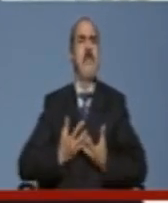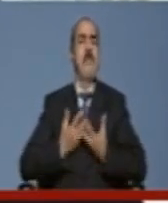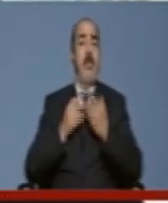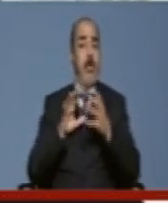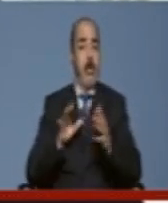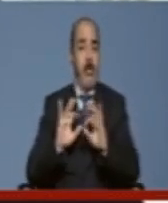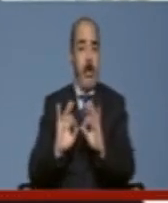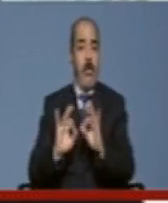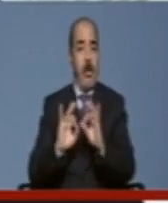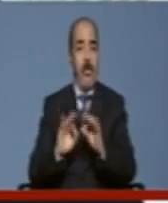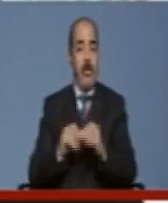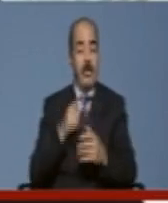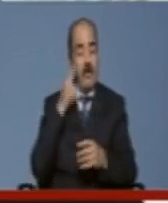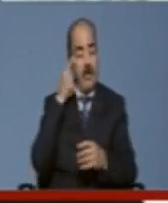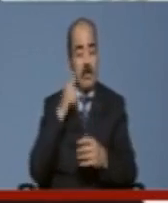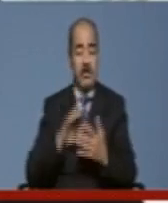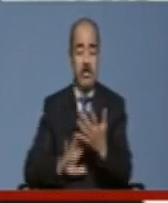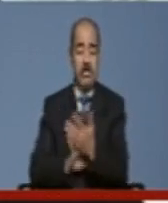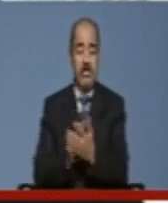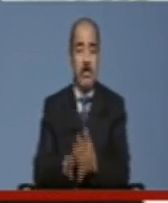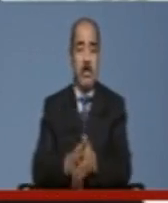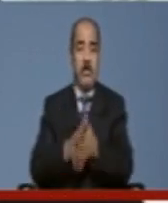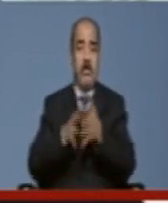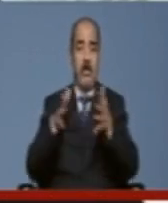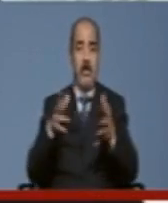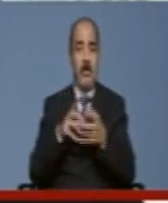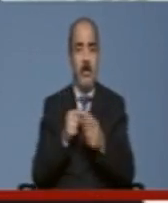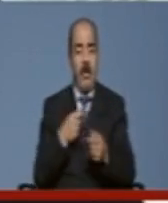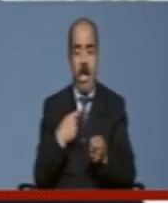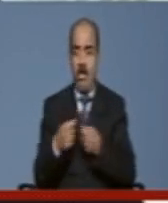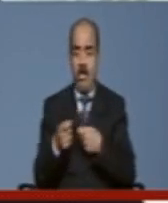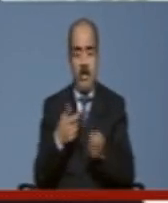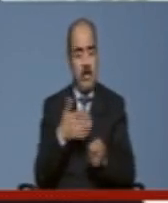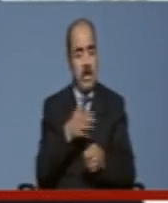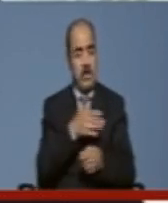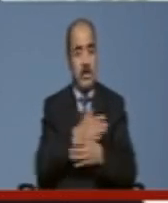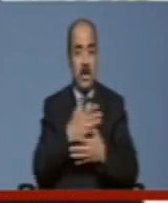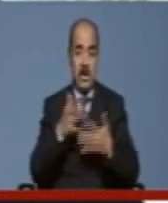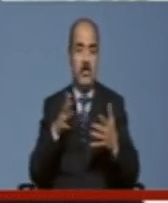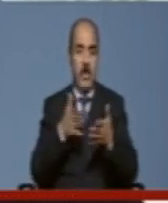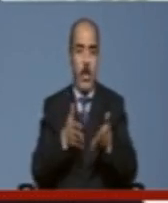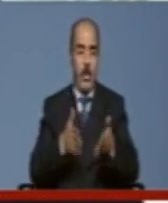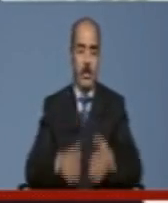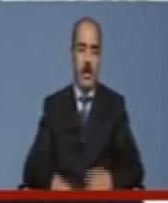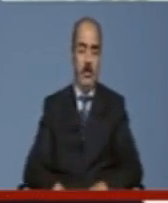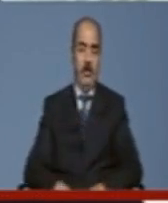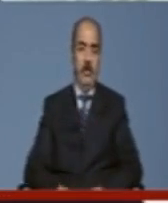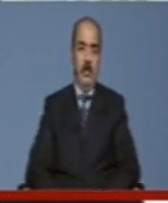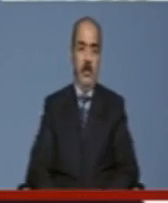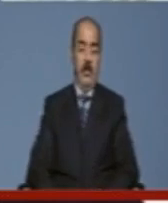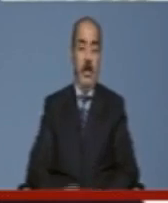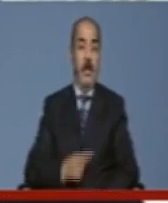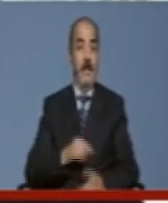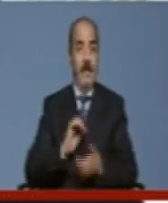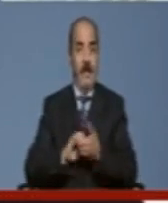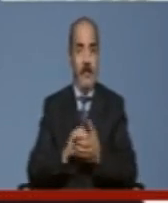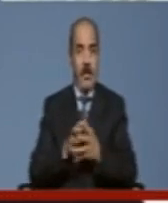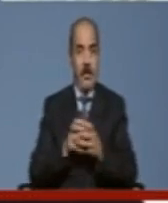أسباب أدت إلى الاقتتال اللي احنا بنشوفه بشكل أو بآخر. فاتفقنا على أن خروج